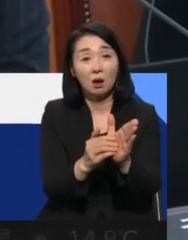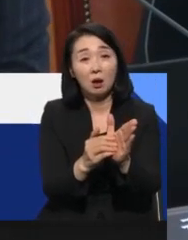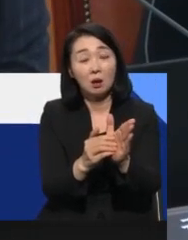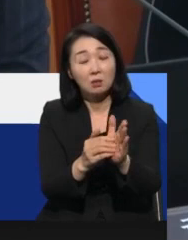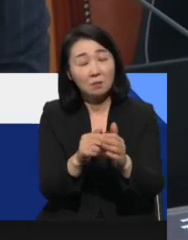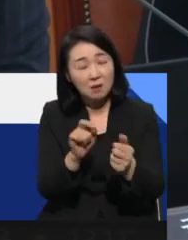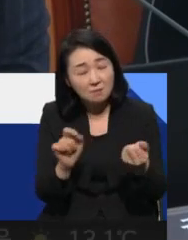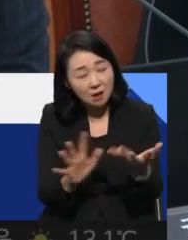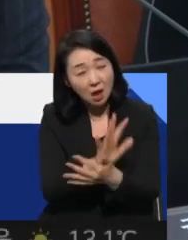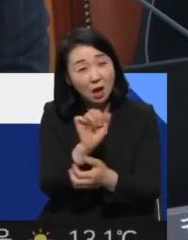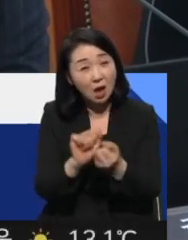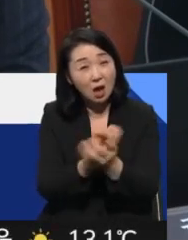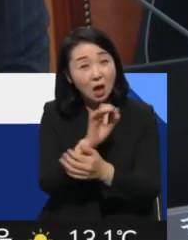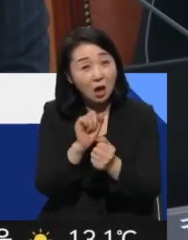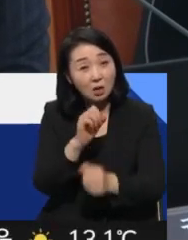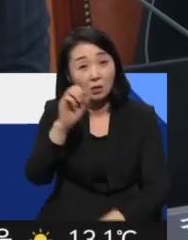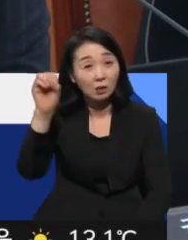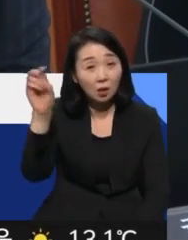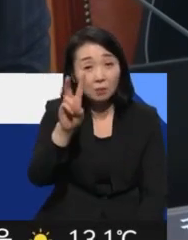난리가 나니까 갑자기